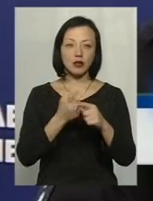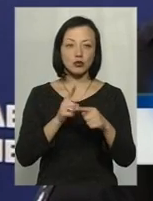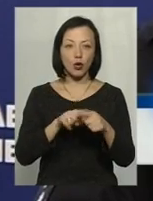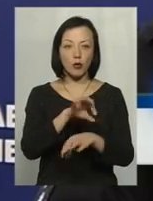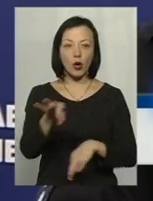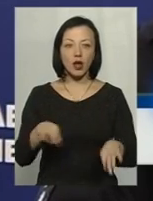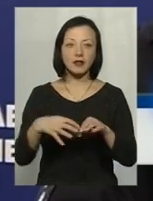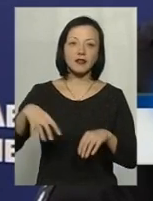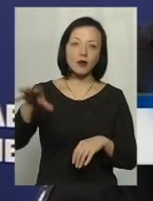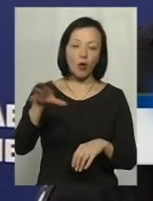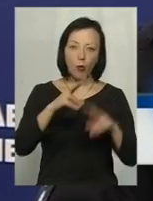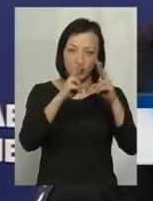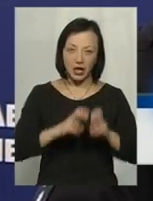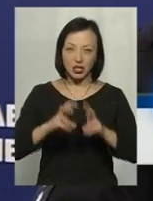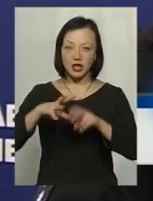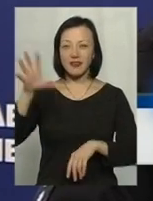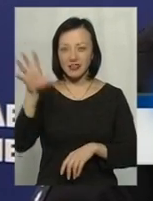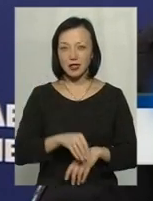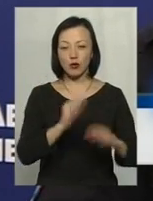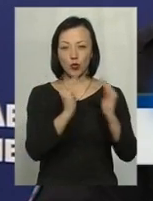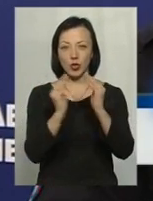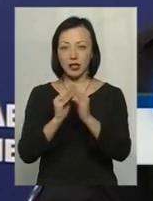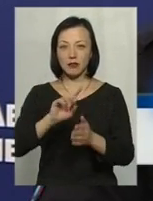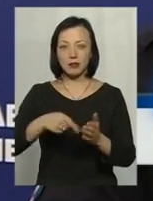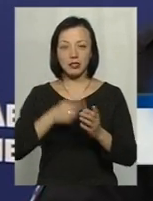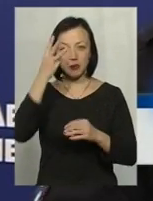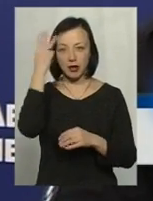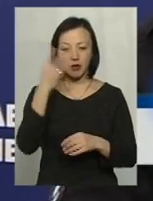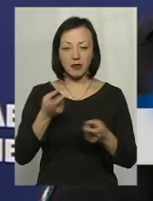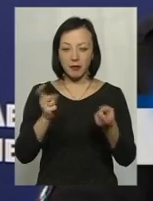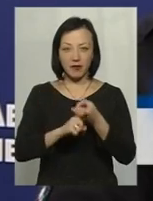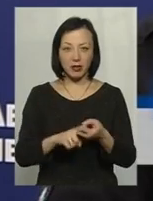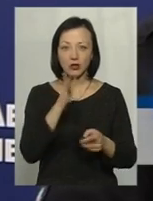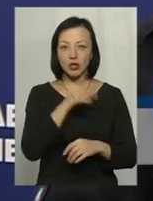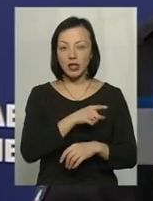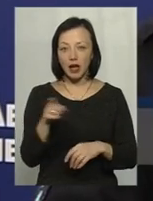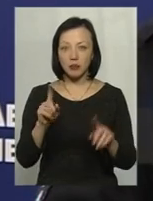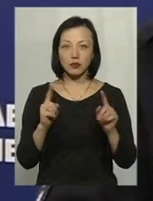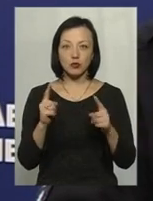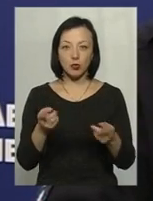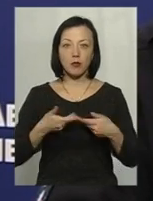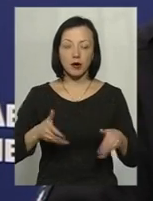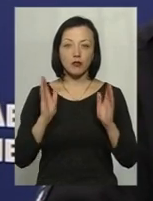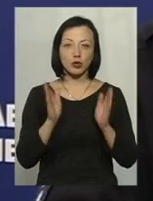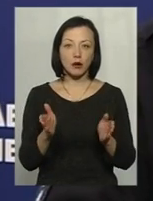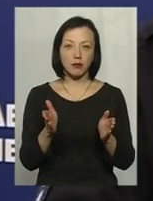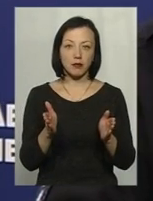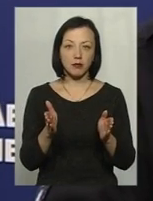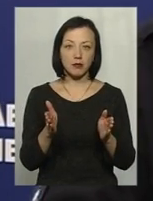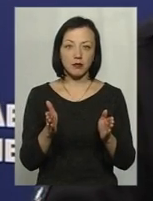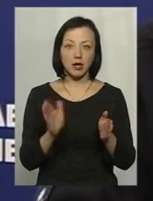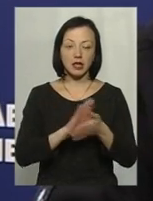місті Хмельницькому. Це досить великий об'єм роботи, тому ми не прив'язуємося до термінів, оскільки ми будемо виходити від